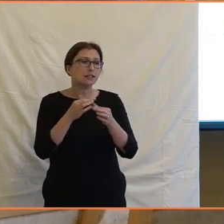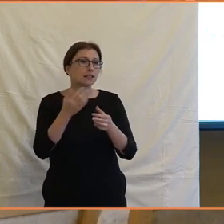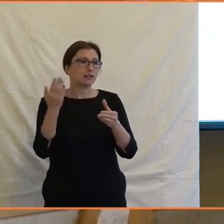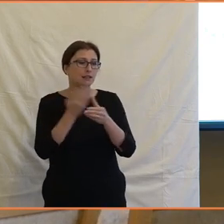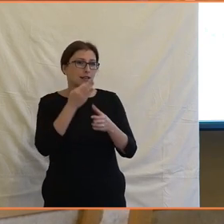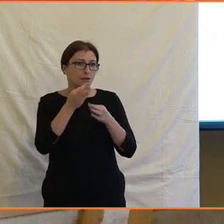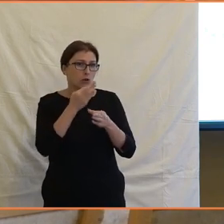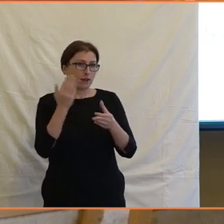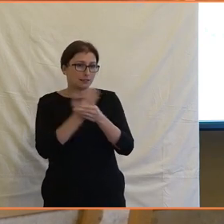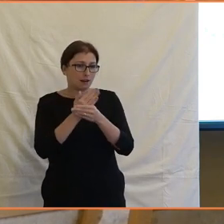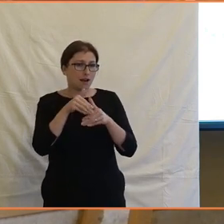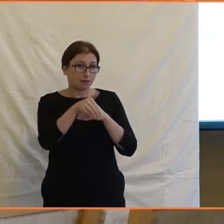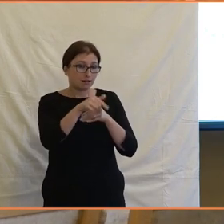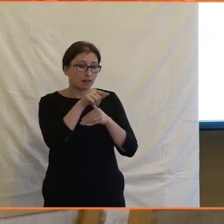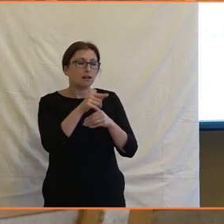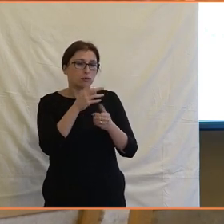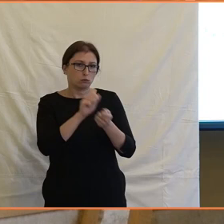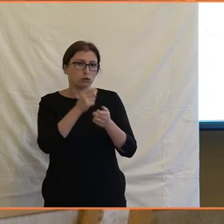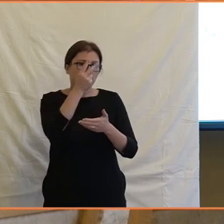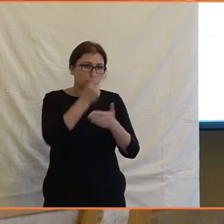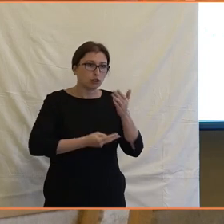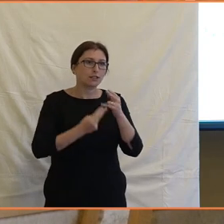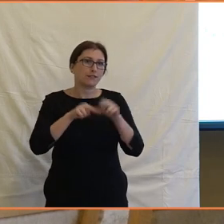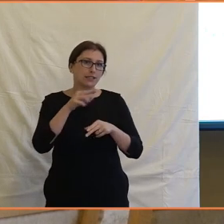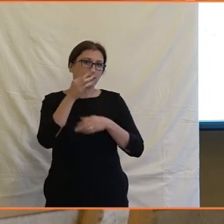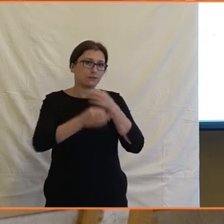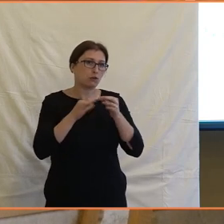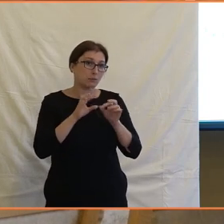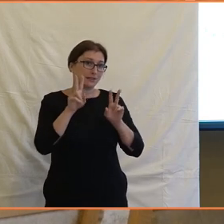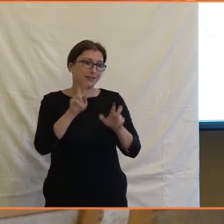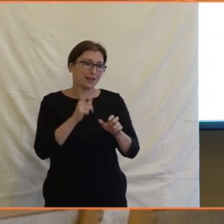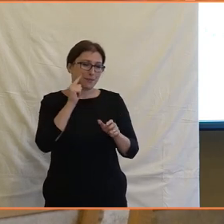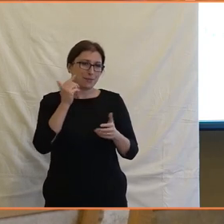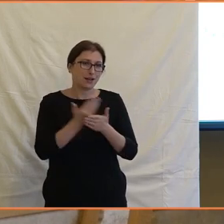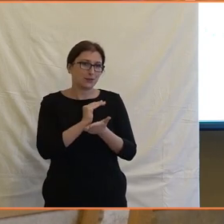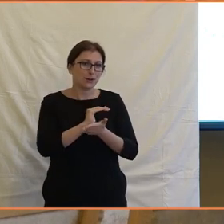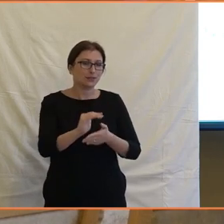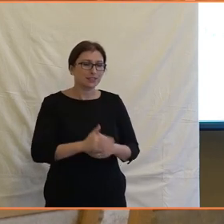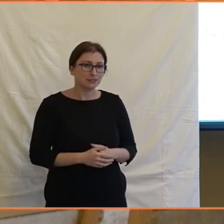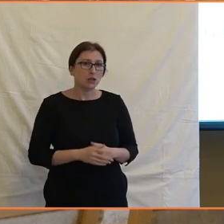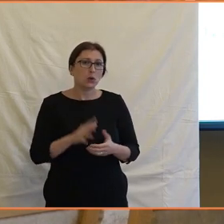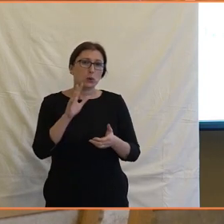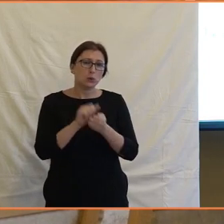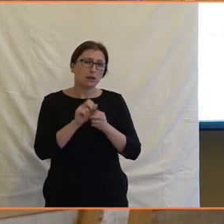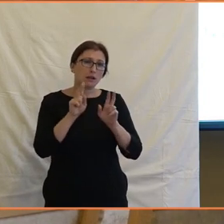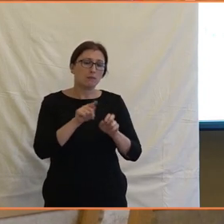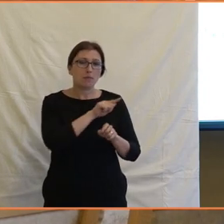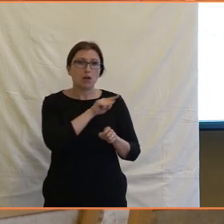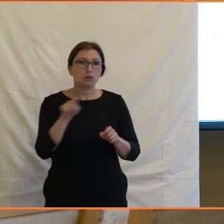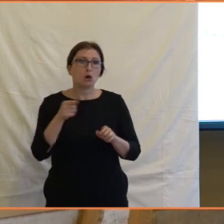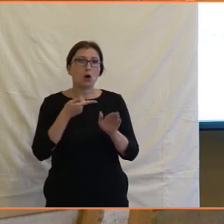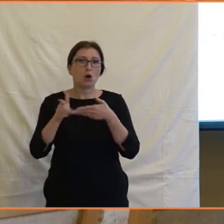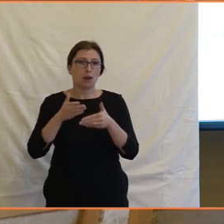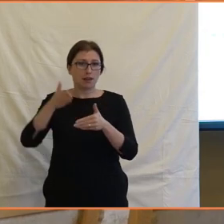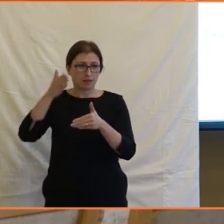tak si to přečtěte a můžete se v tomhle tématu orientovat, který nás bude provázet minimálně do začátku